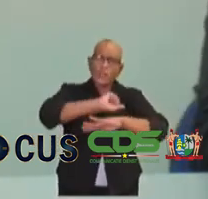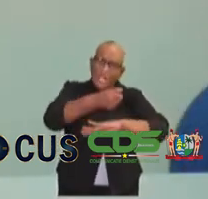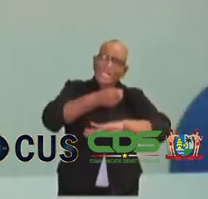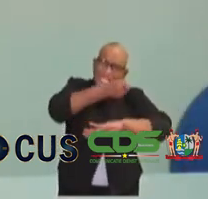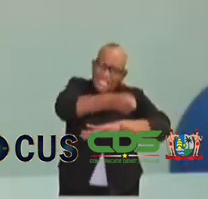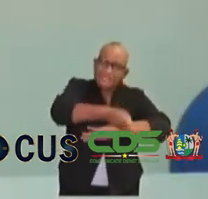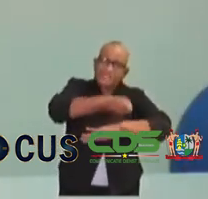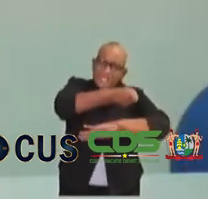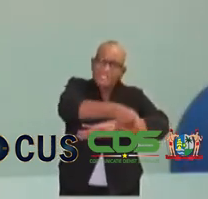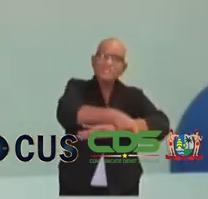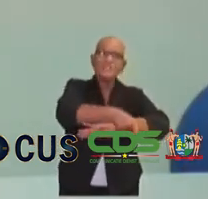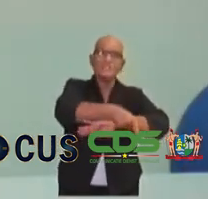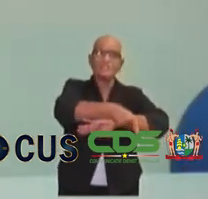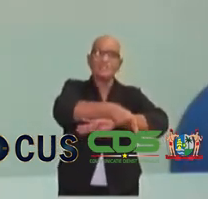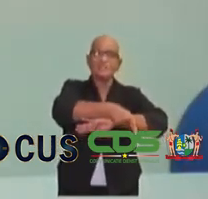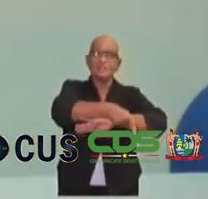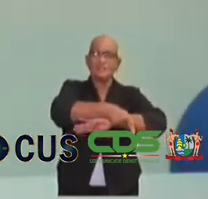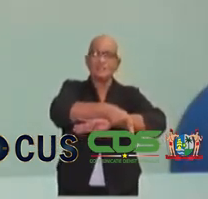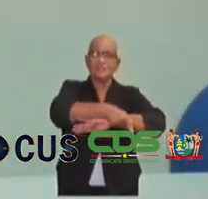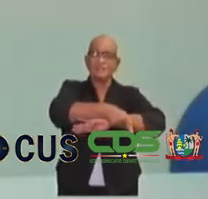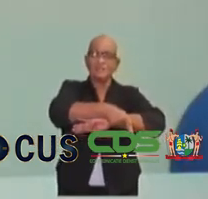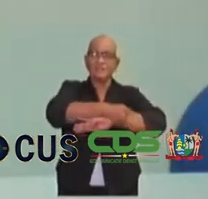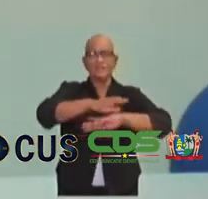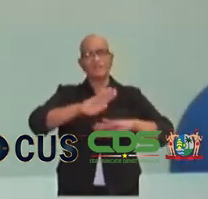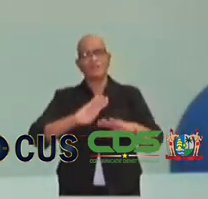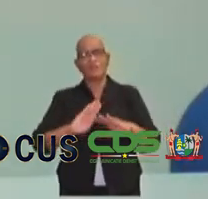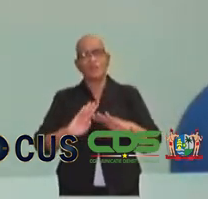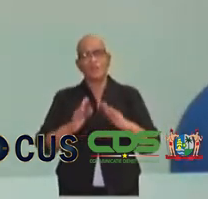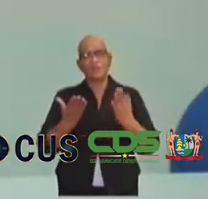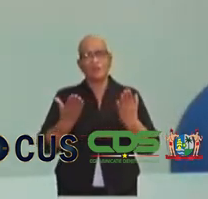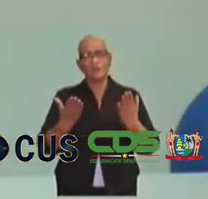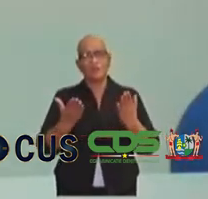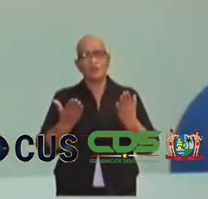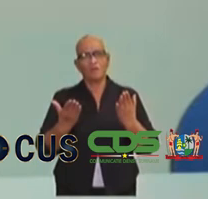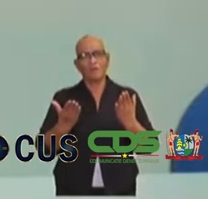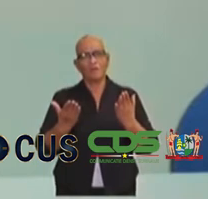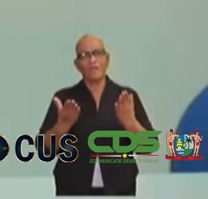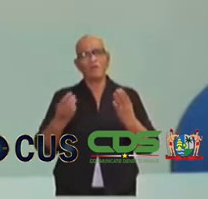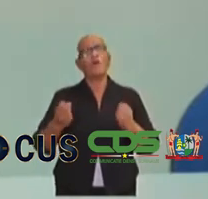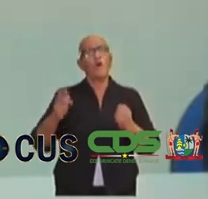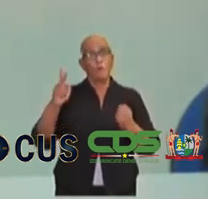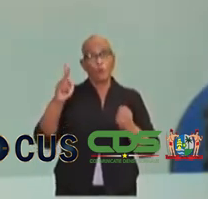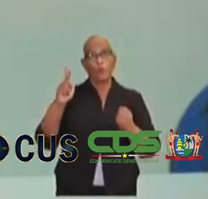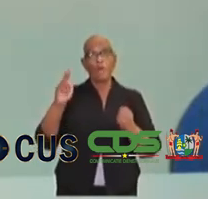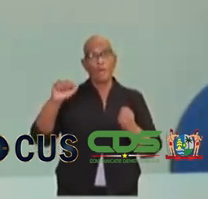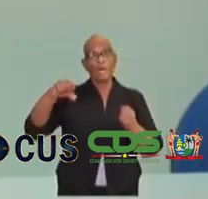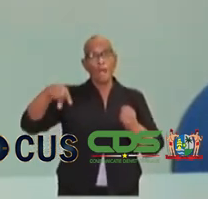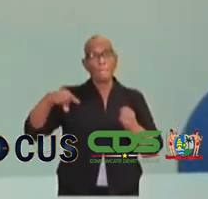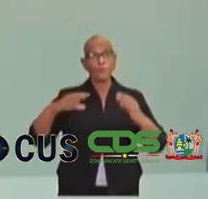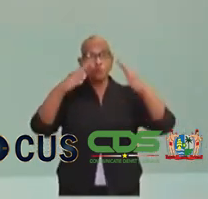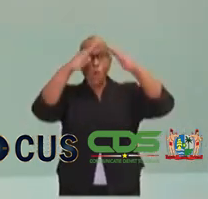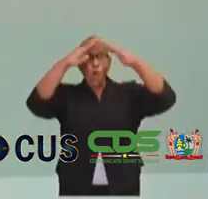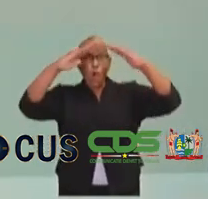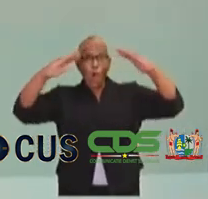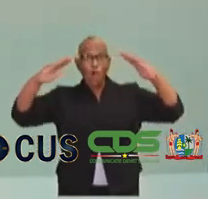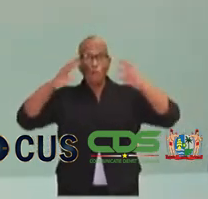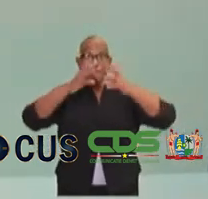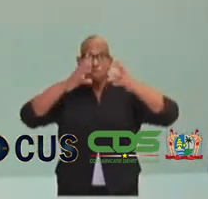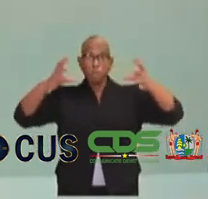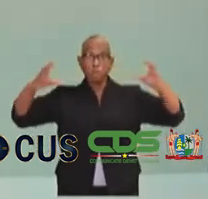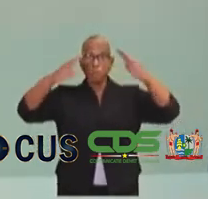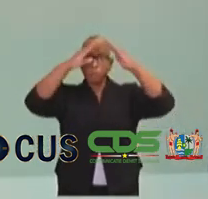worden. Dat we een grote campus bouwen voor